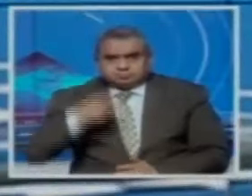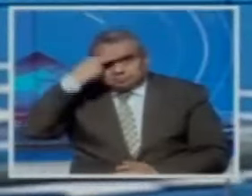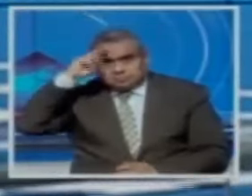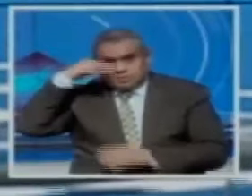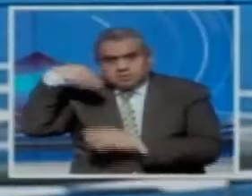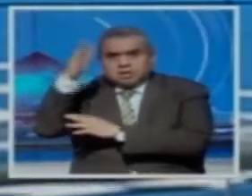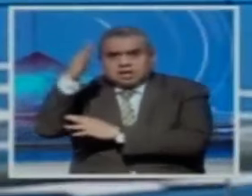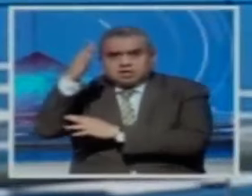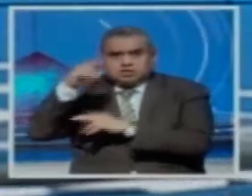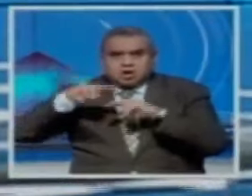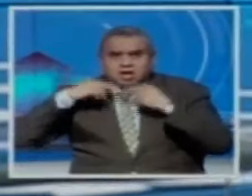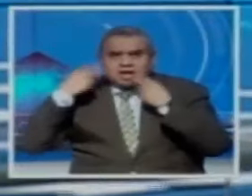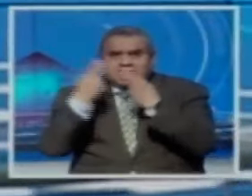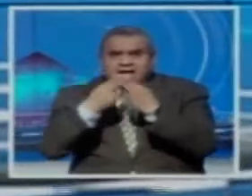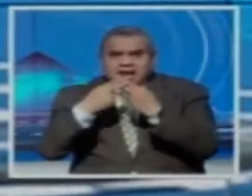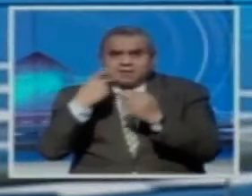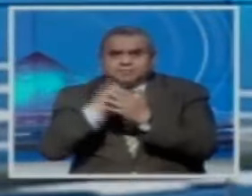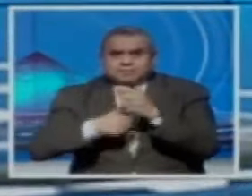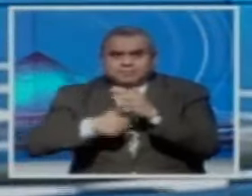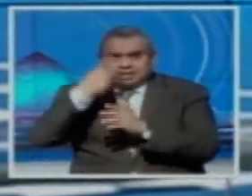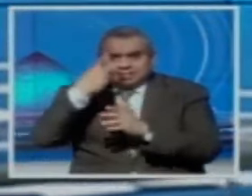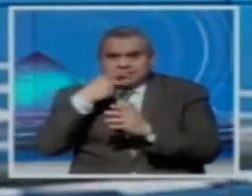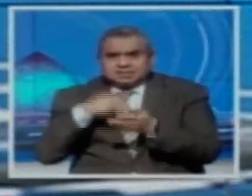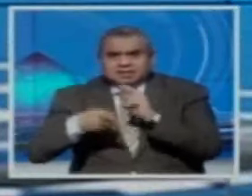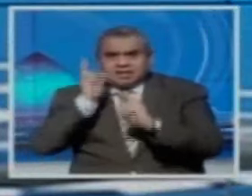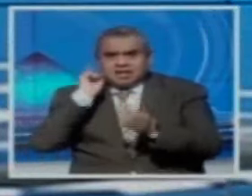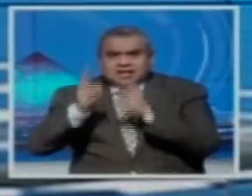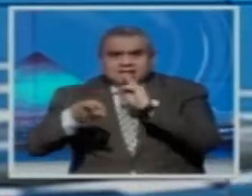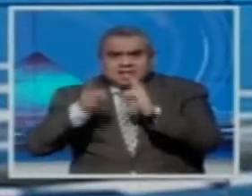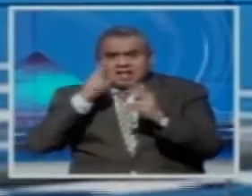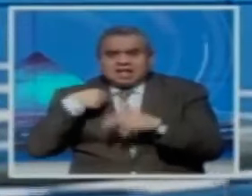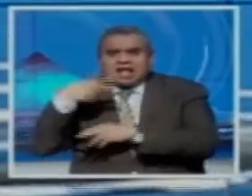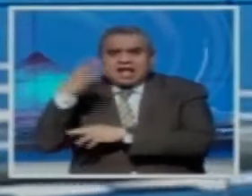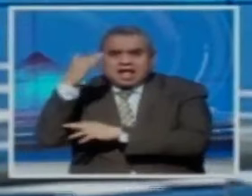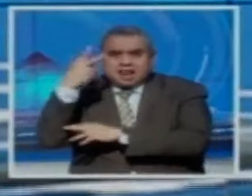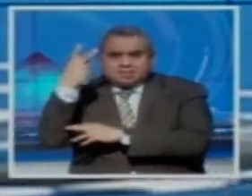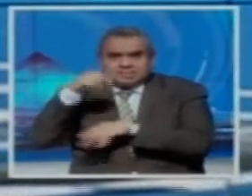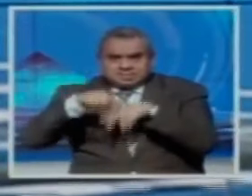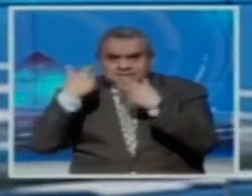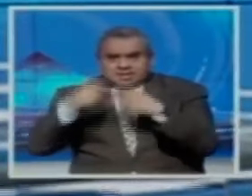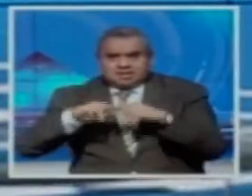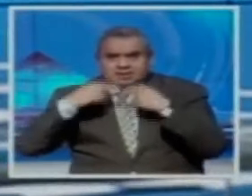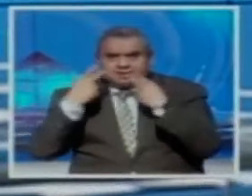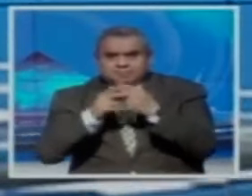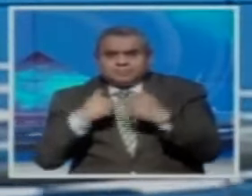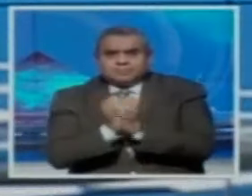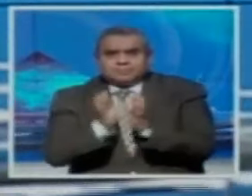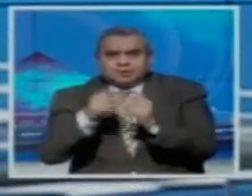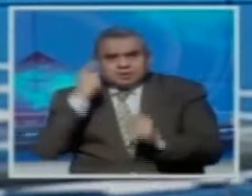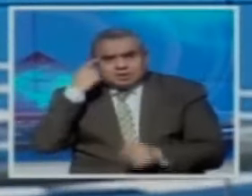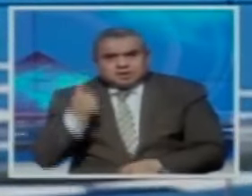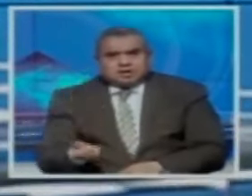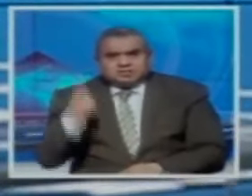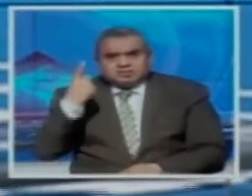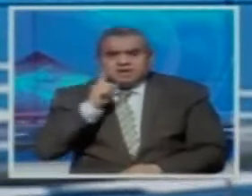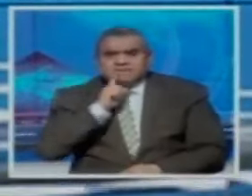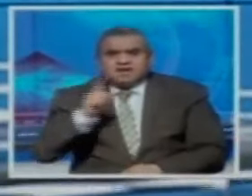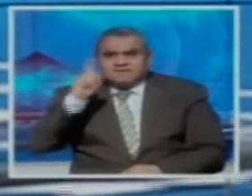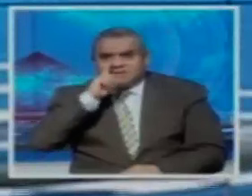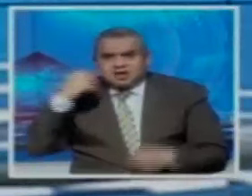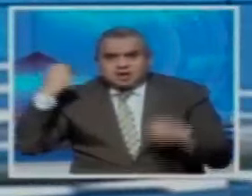تحت شعار العالم عالمين، تتواصل فعاليات مهرجان العالمين الدولي بمجموعة من الأنشطة الثقافية والفنية